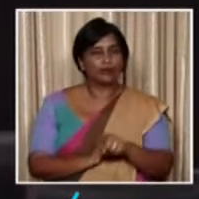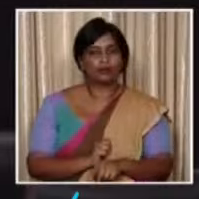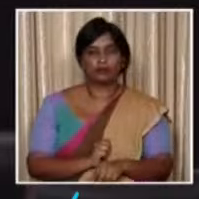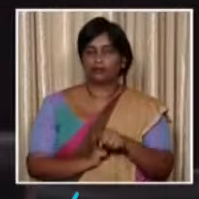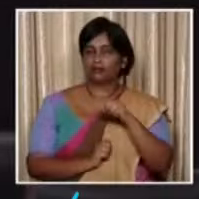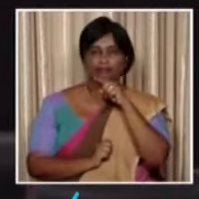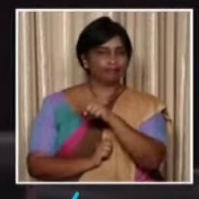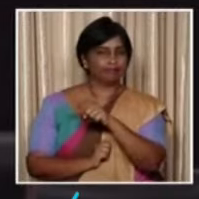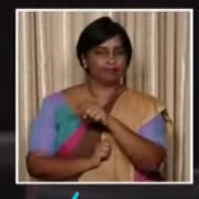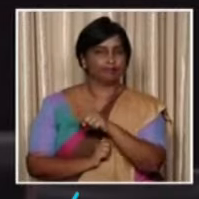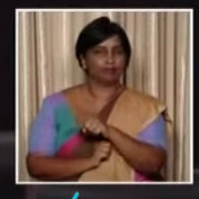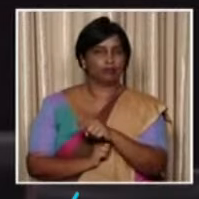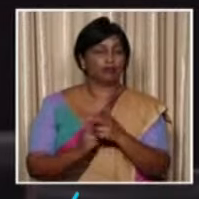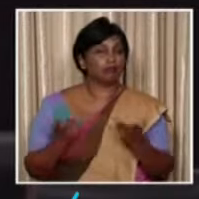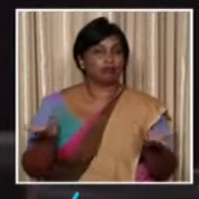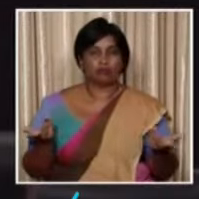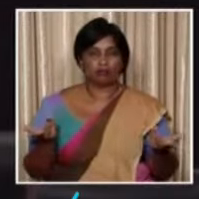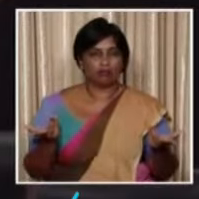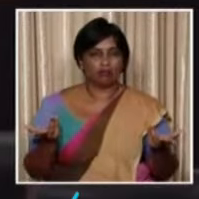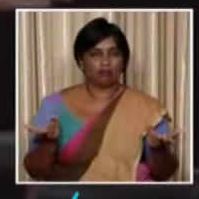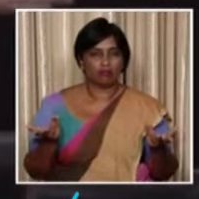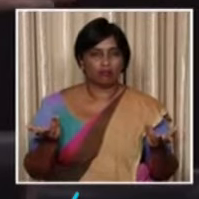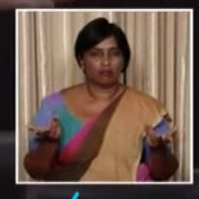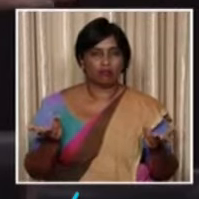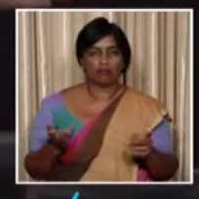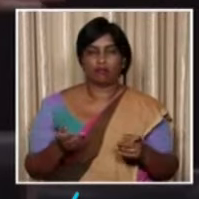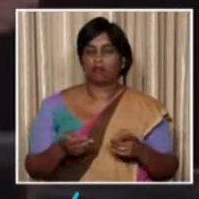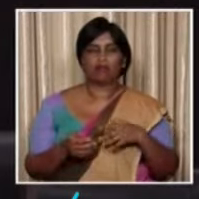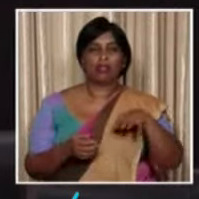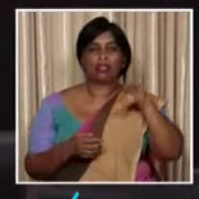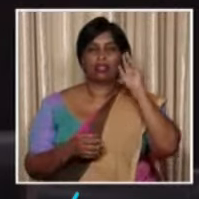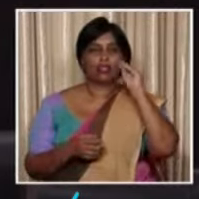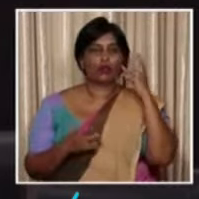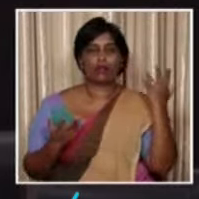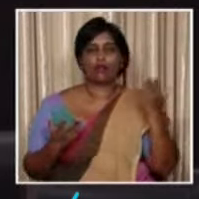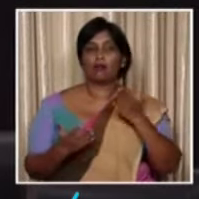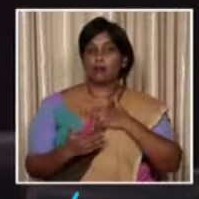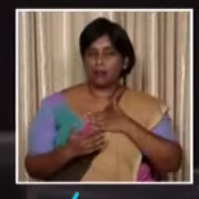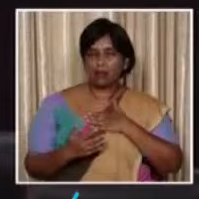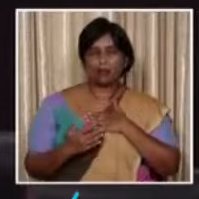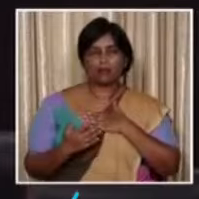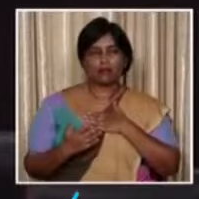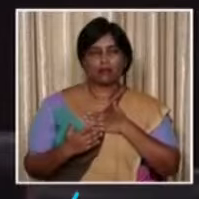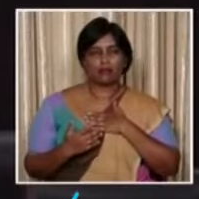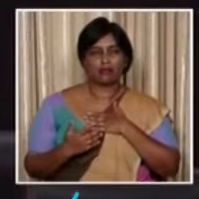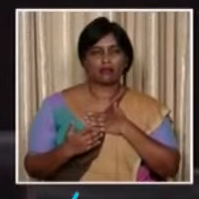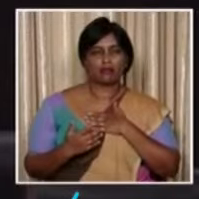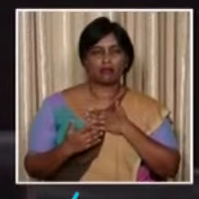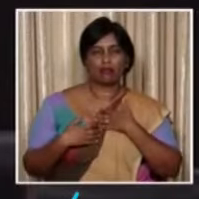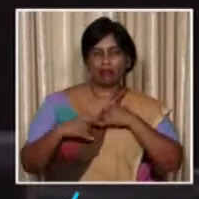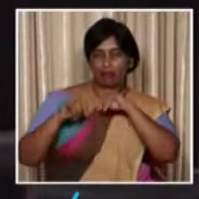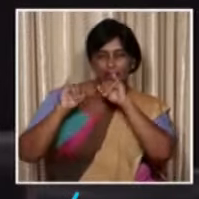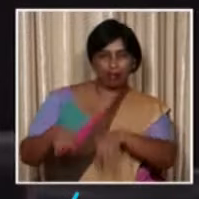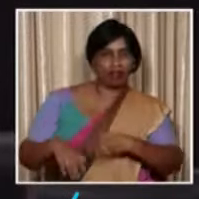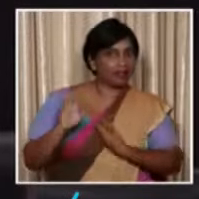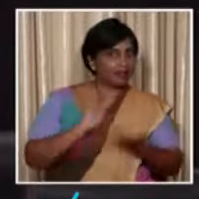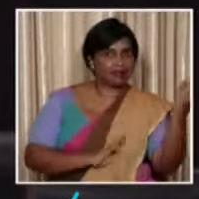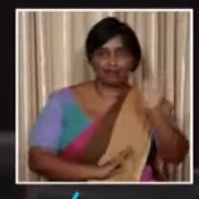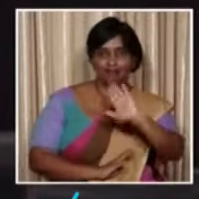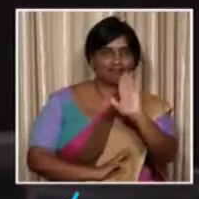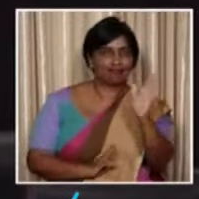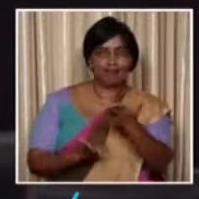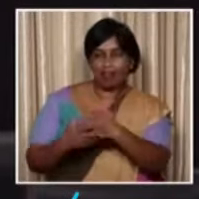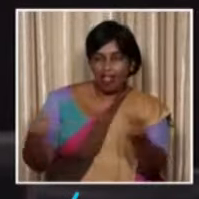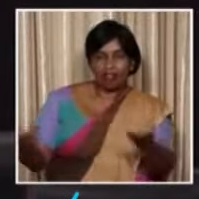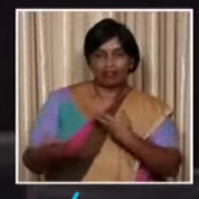වෙලාවේ මොකද්ද උනේ තීන්දුව තේරුම් ගත්තේ නැහැ මම බැරි වෙලේ දාලා ගිය මිනිහෙක් නෙමෙයි මම බැරි